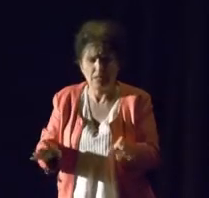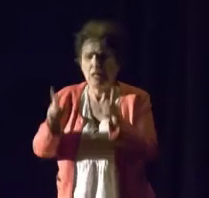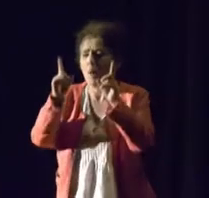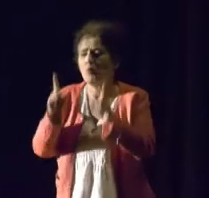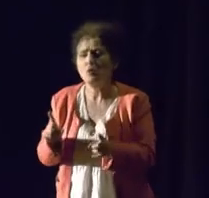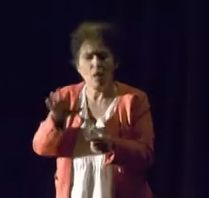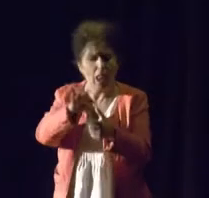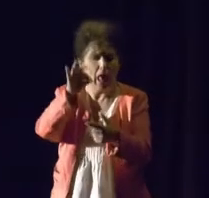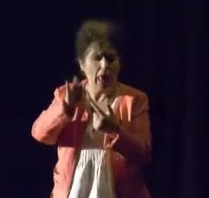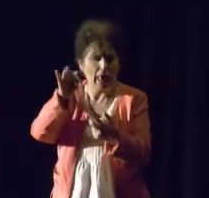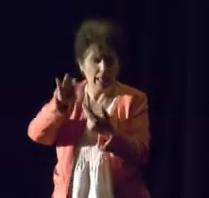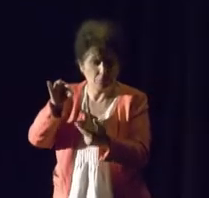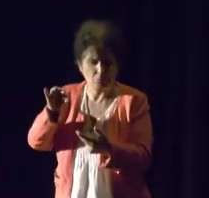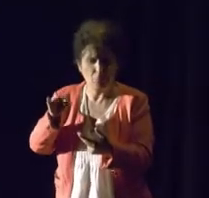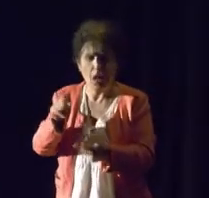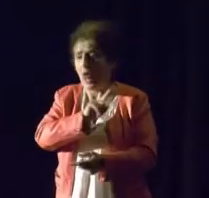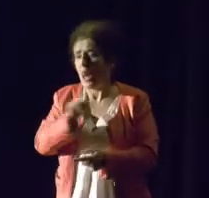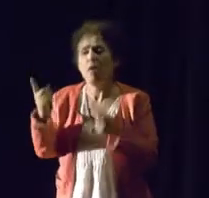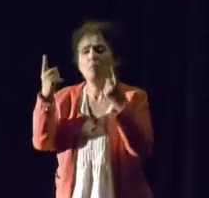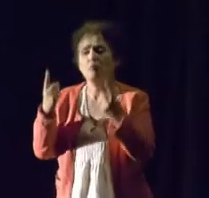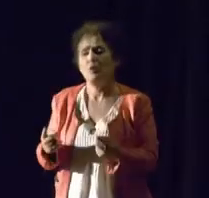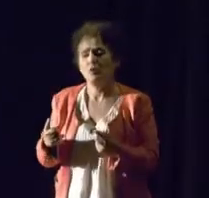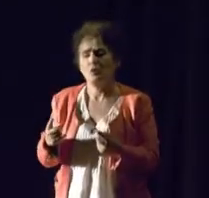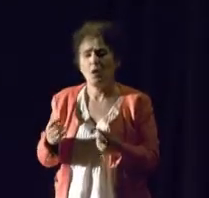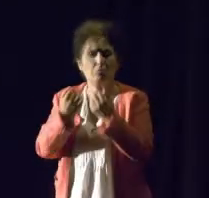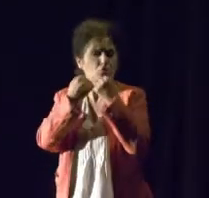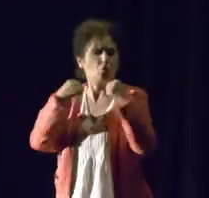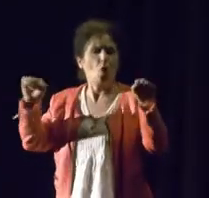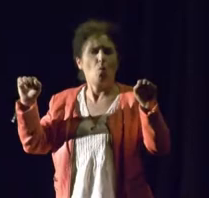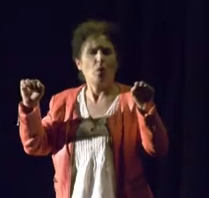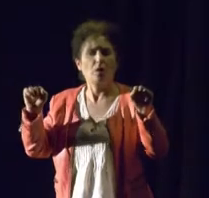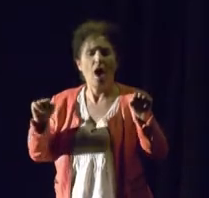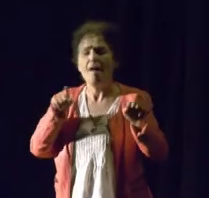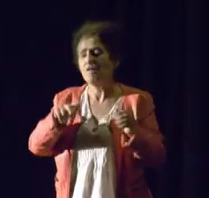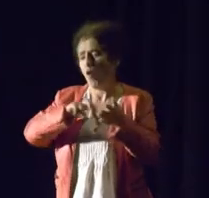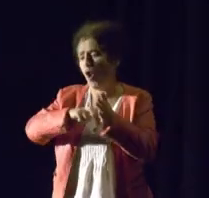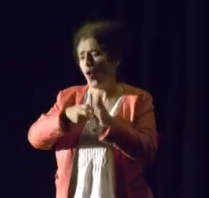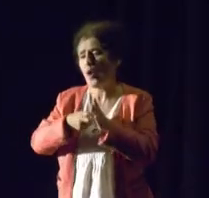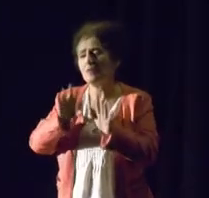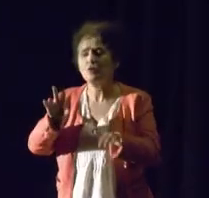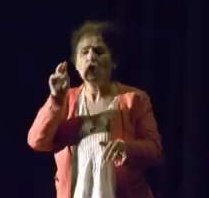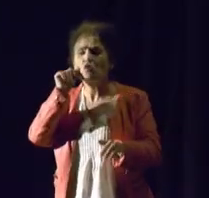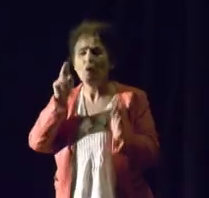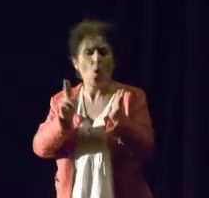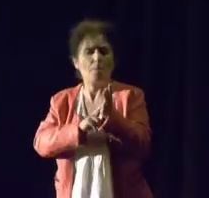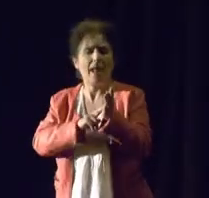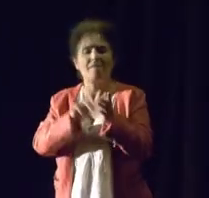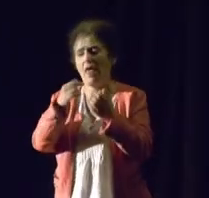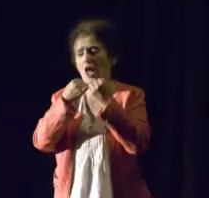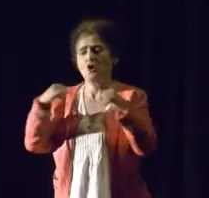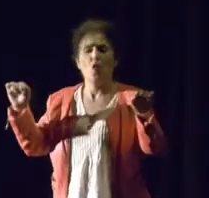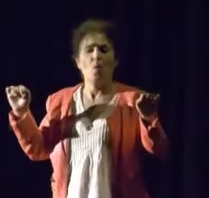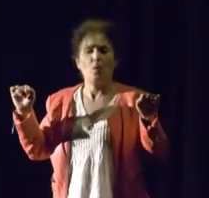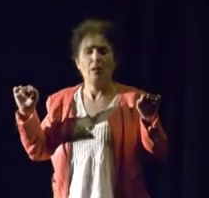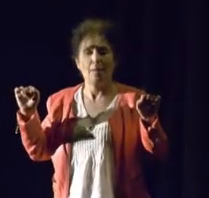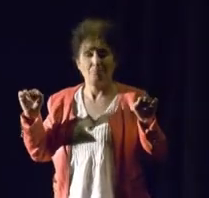на изборот, всушност не постои ни слободата во концептот за човековите права и